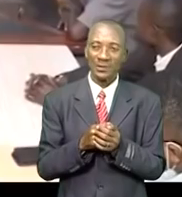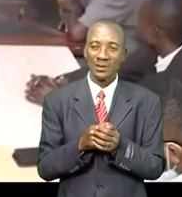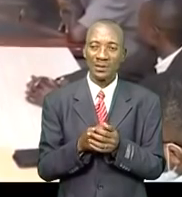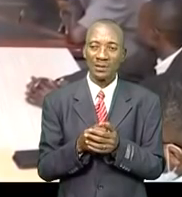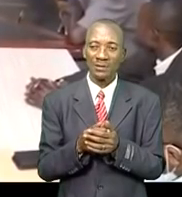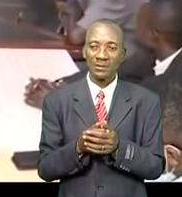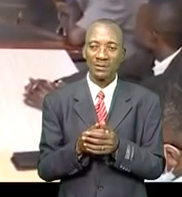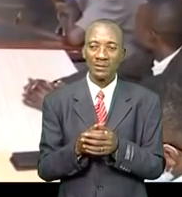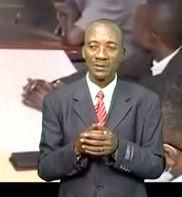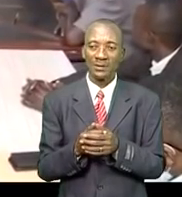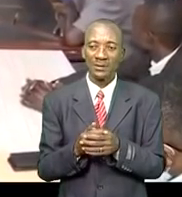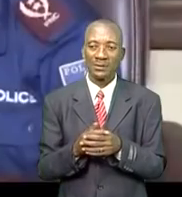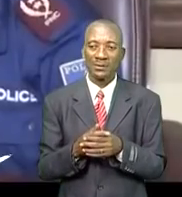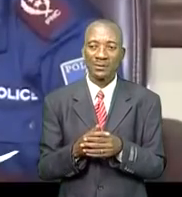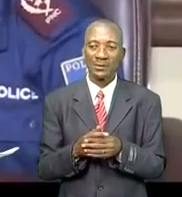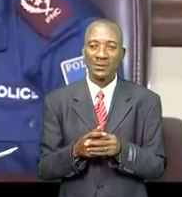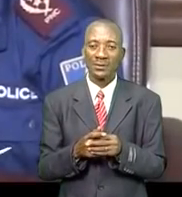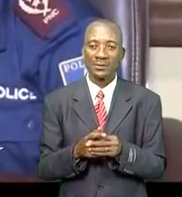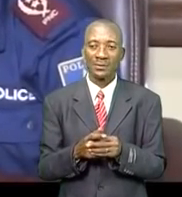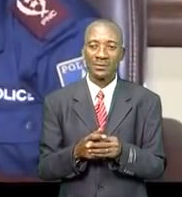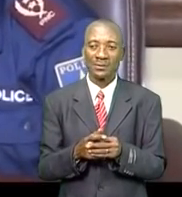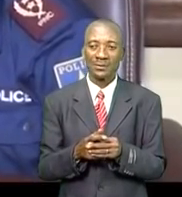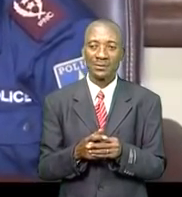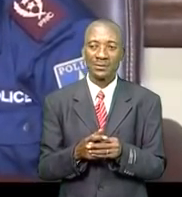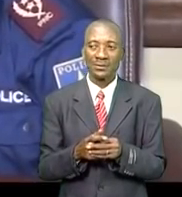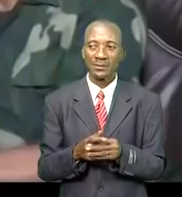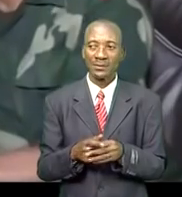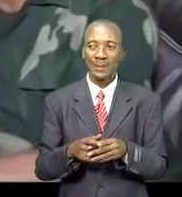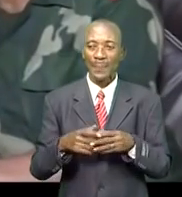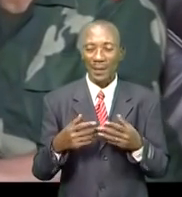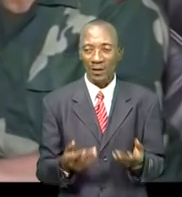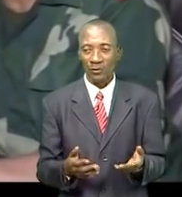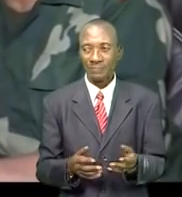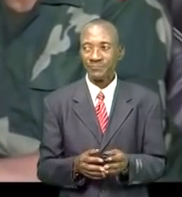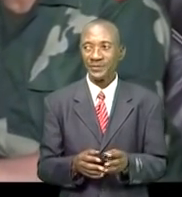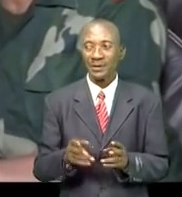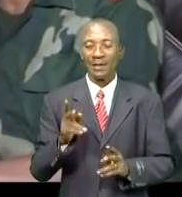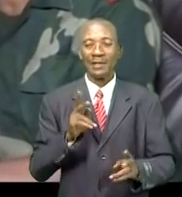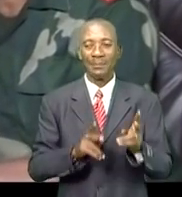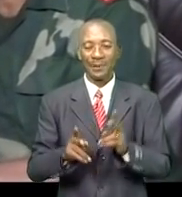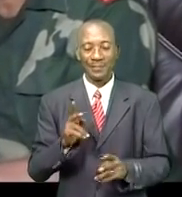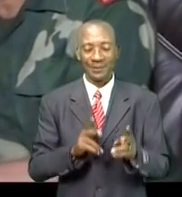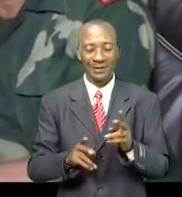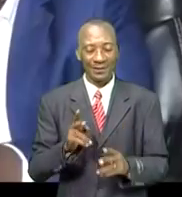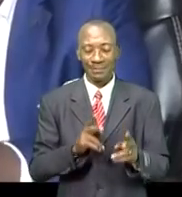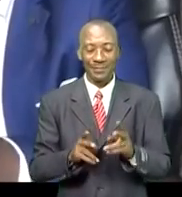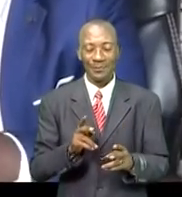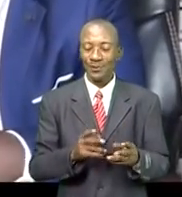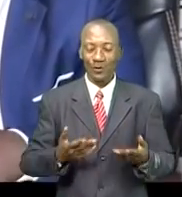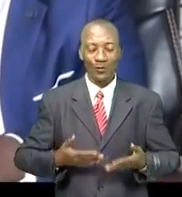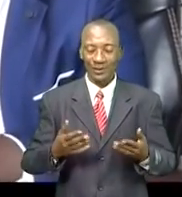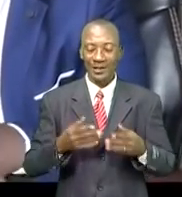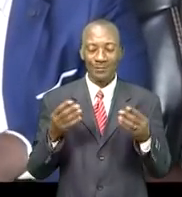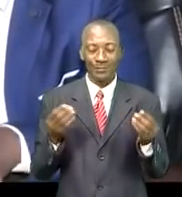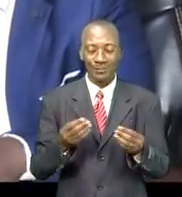de l'État pour le retour de la paix et la restauration de l'autorité de l'État sur l'ensemble de la province. La société civile s'est dit